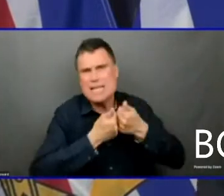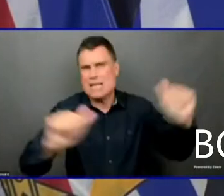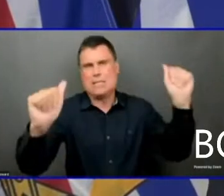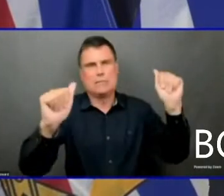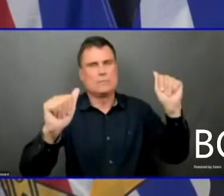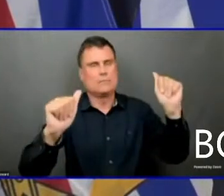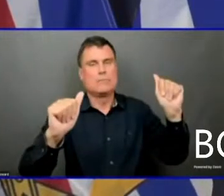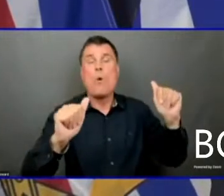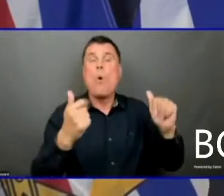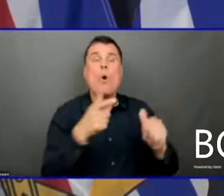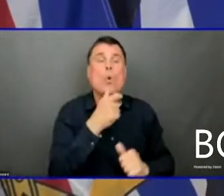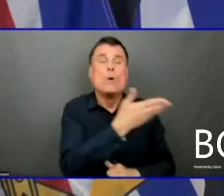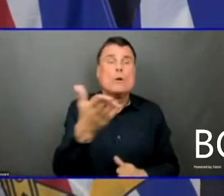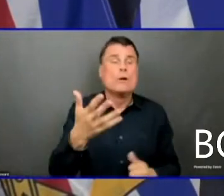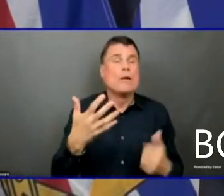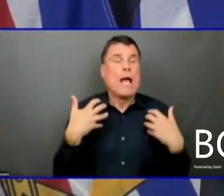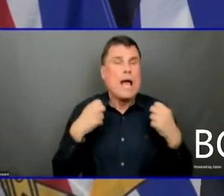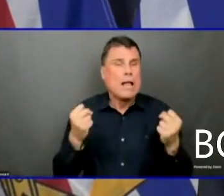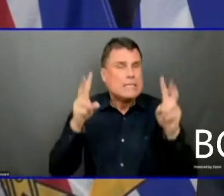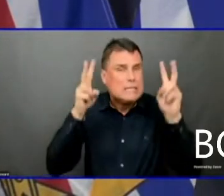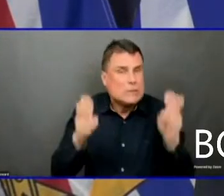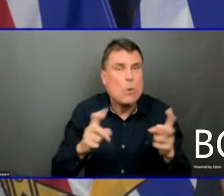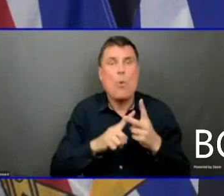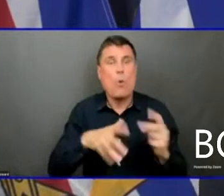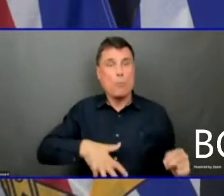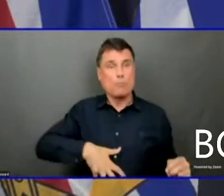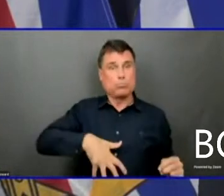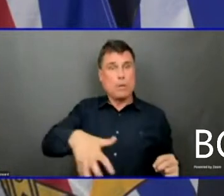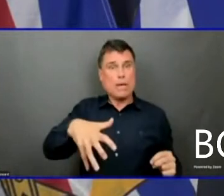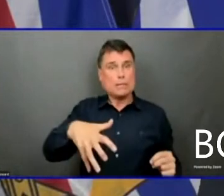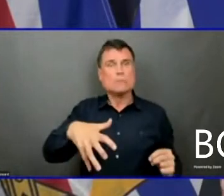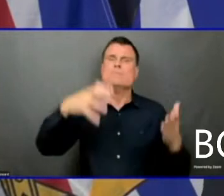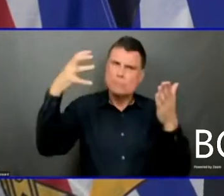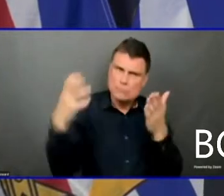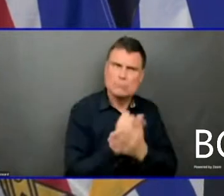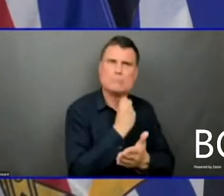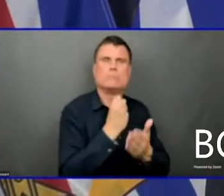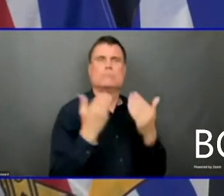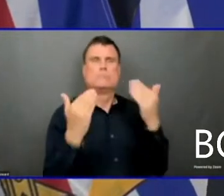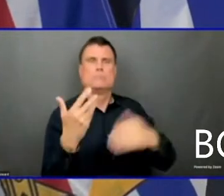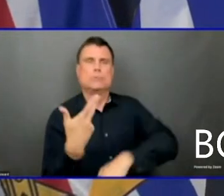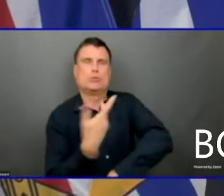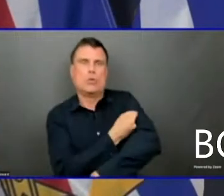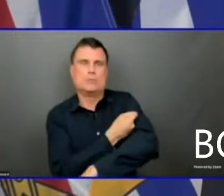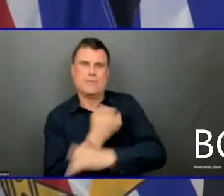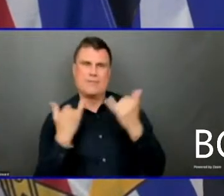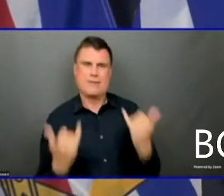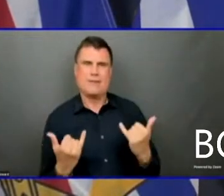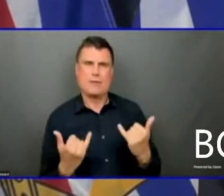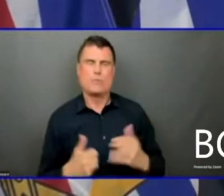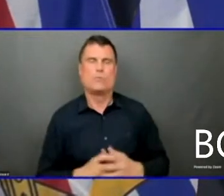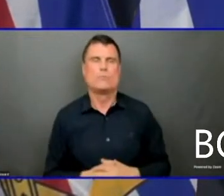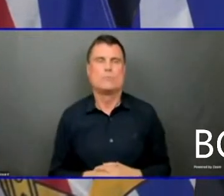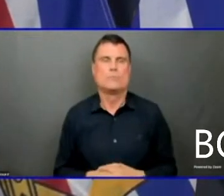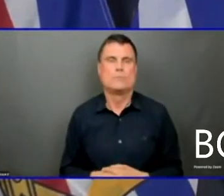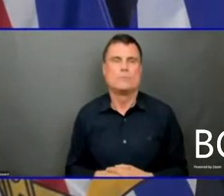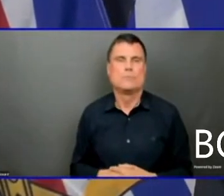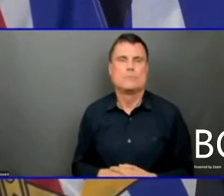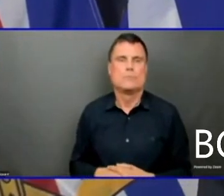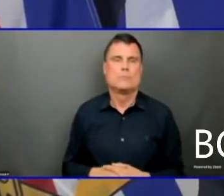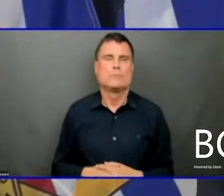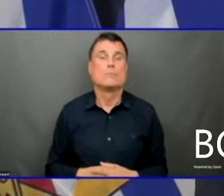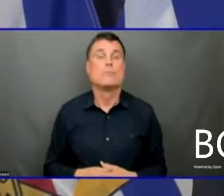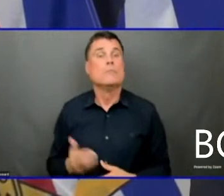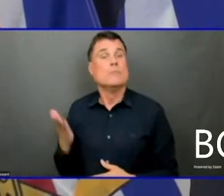所以现在2003年了2003年是指啥？就是16岁那么他说，那么有些